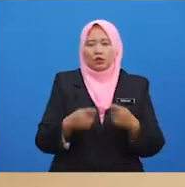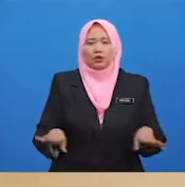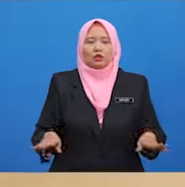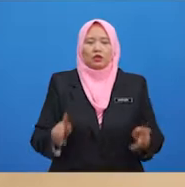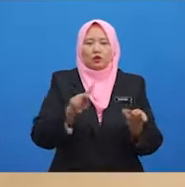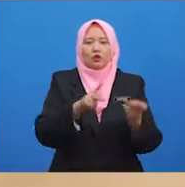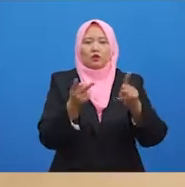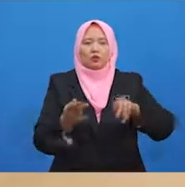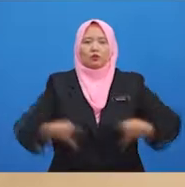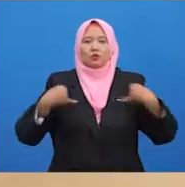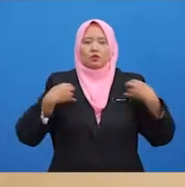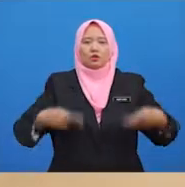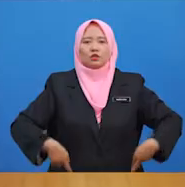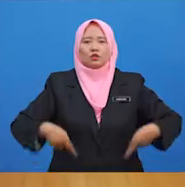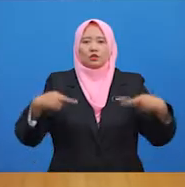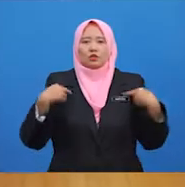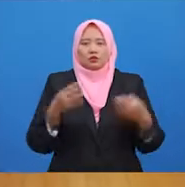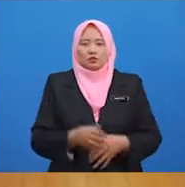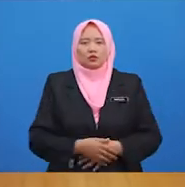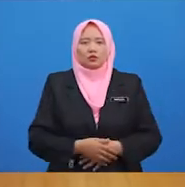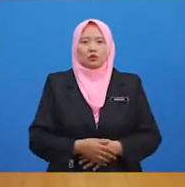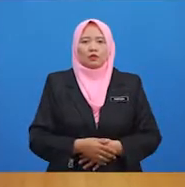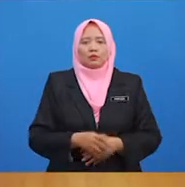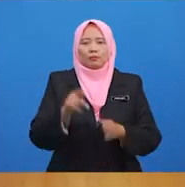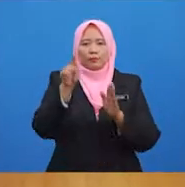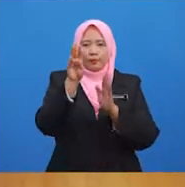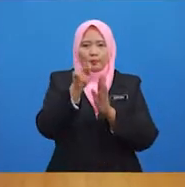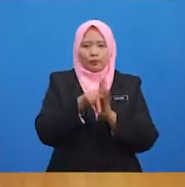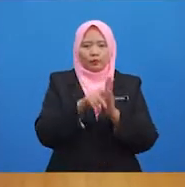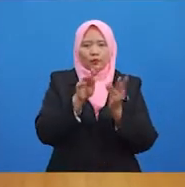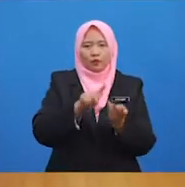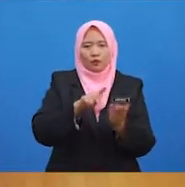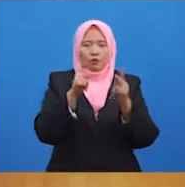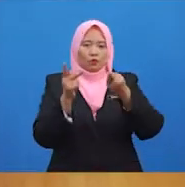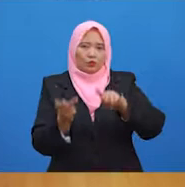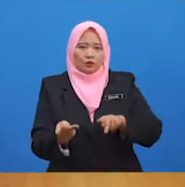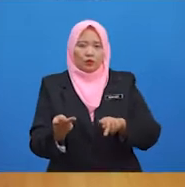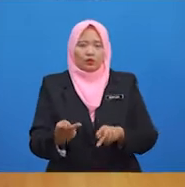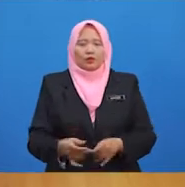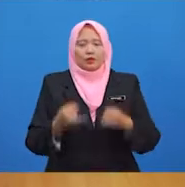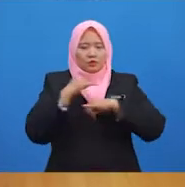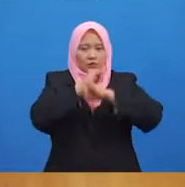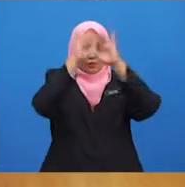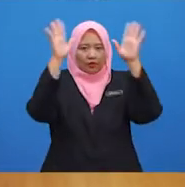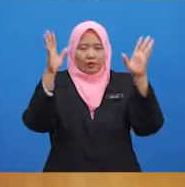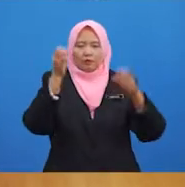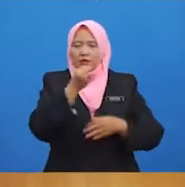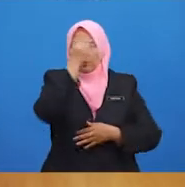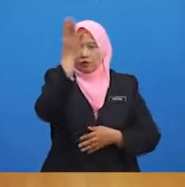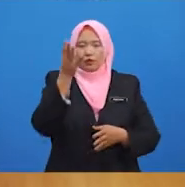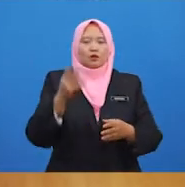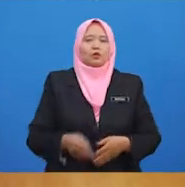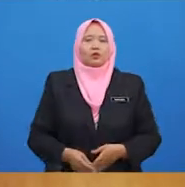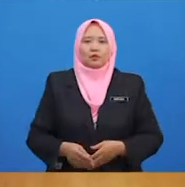berkorban jiwa dan raga. Pengorbanan tersebut jelas mempamerkan kesetiaan mereka terhadap